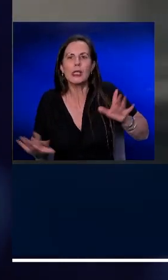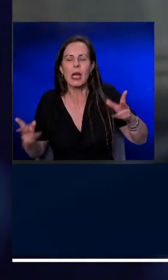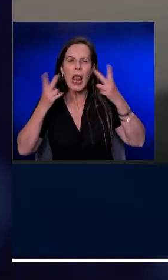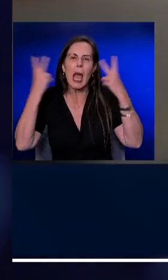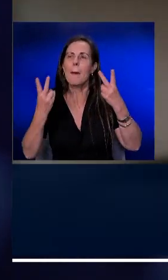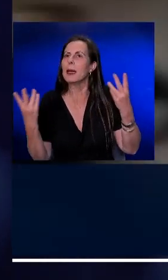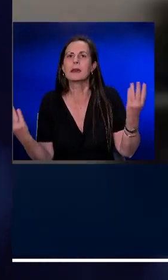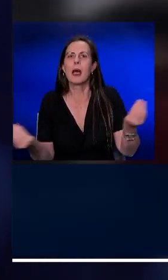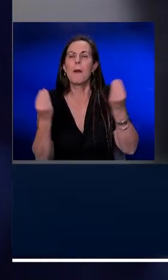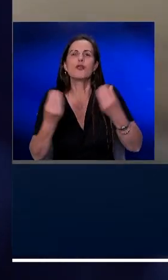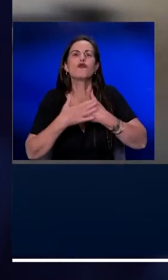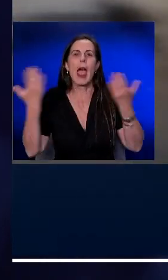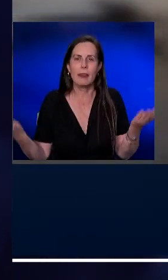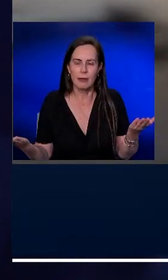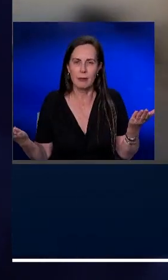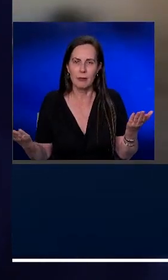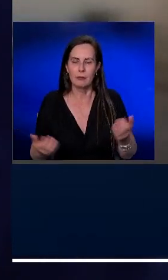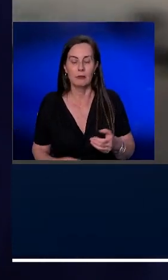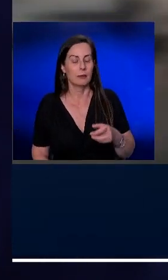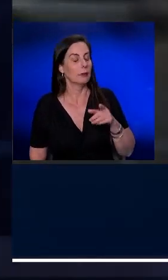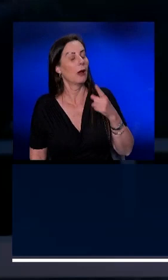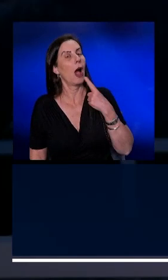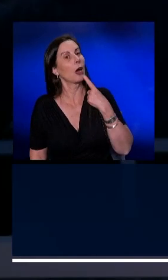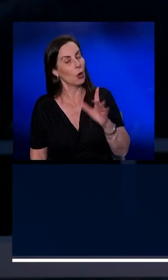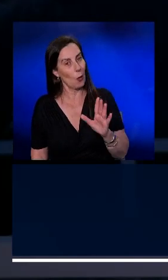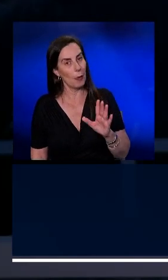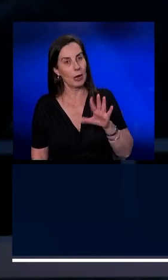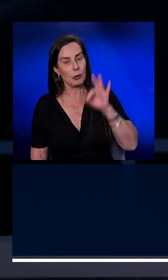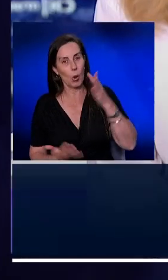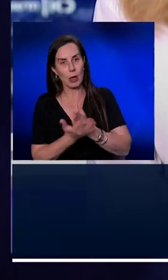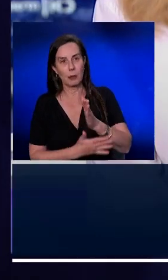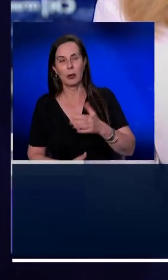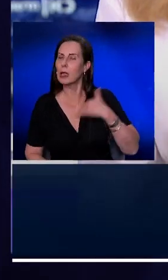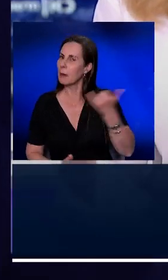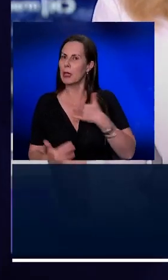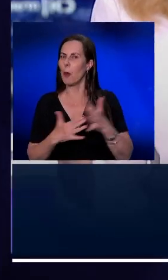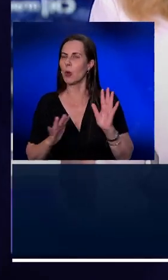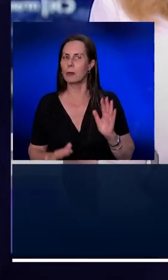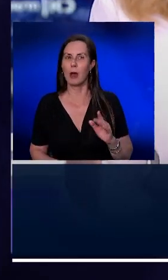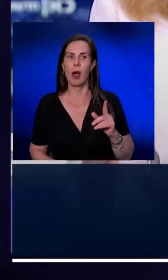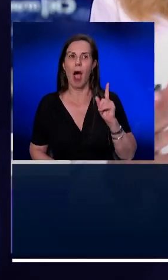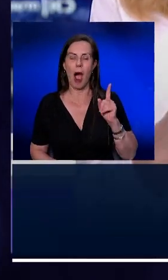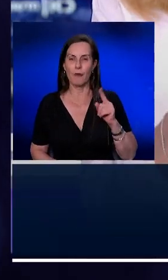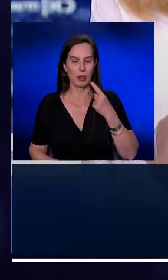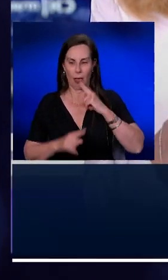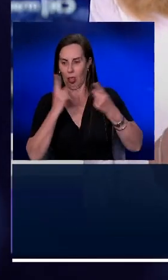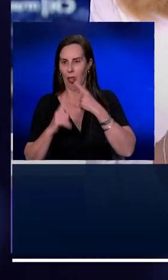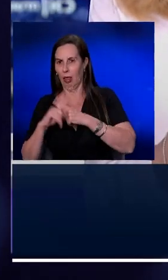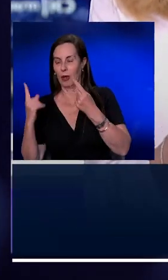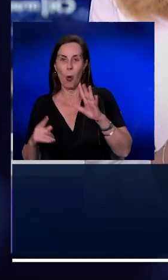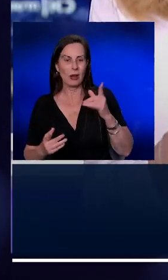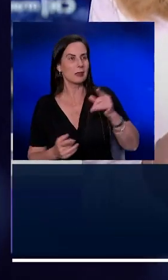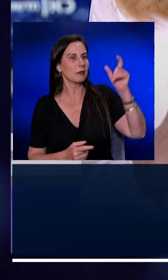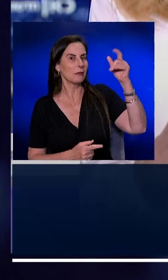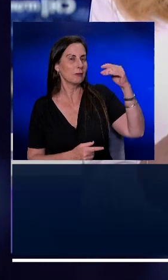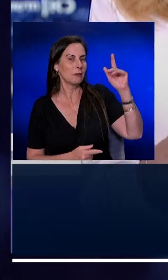משהו שלא קיים. לא, דיברת על להגיע לחקר האמת. האמת. אנחנו תמיד בודקים. כן. וכשיש קרב גרסאות, אנחנו... אז אולי צריך איזשהו גורם